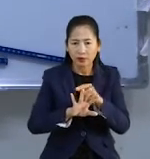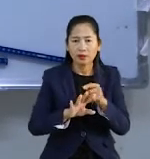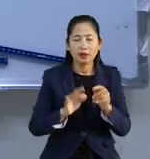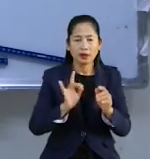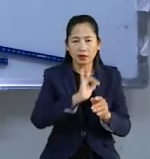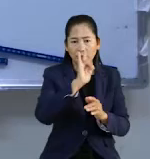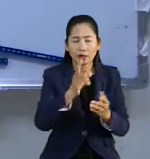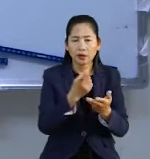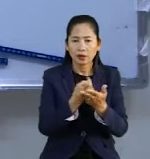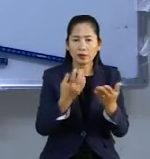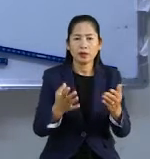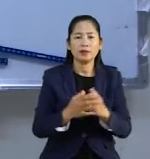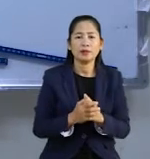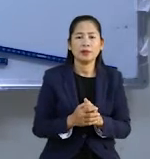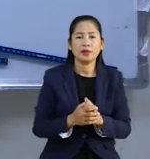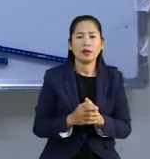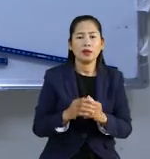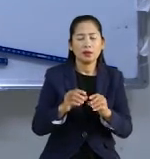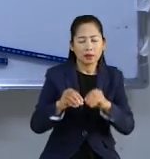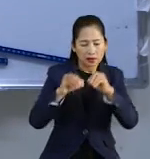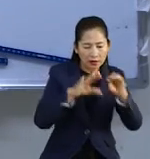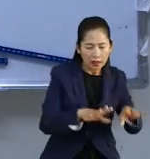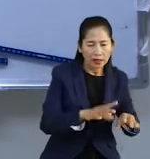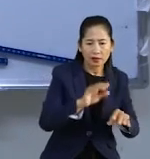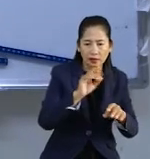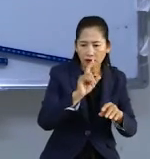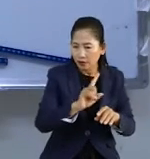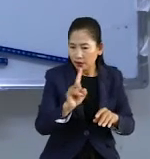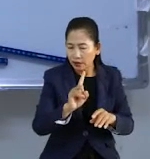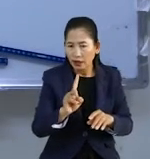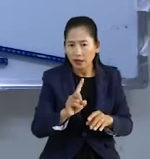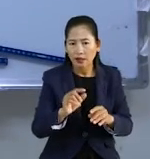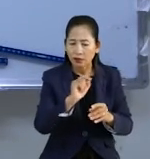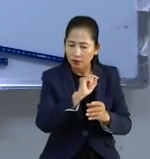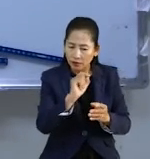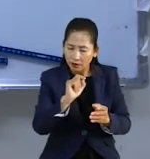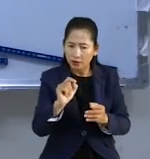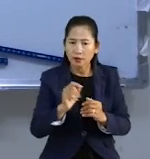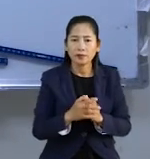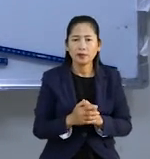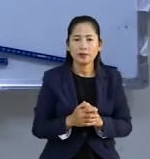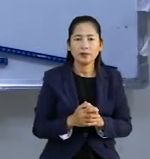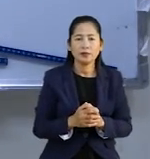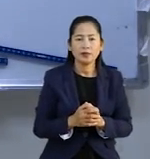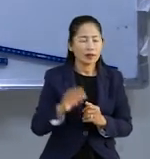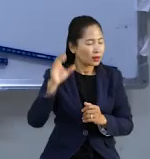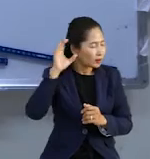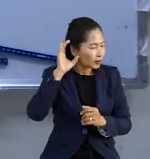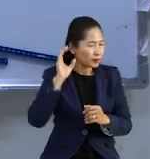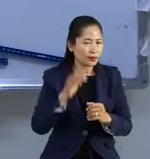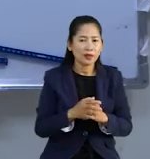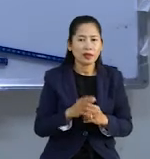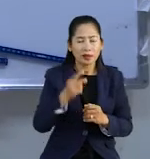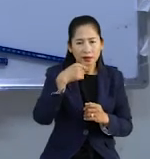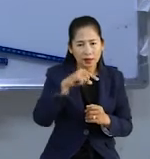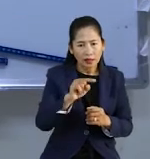นังเก็บปลาอย่างโดยมัดได้กิดะเวียนในตรังกันไหลหน้าขนมกาสะเซนะก่อนนะมาสับมาดองเตี้ยตาสัญญาผัดเ